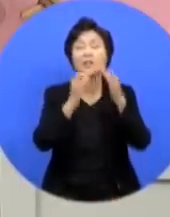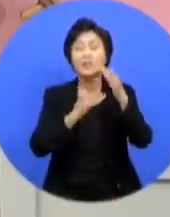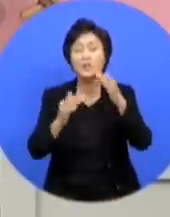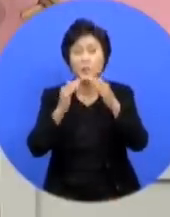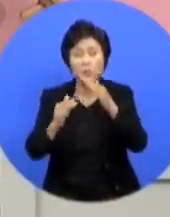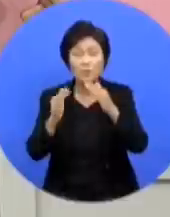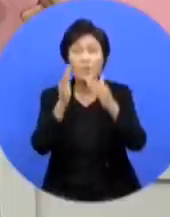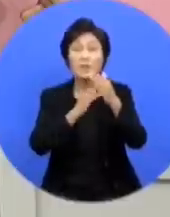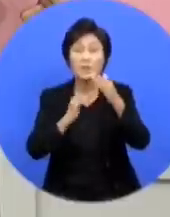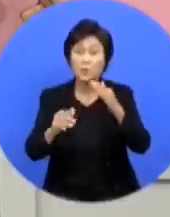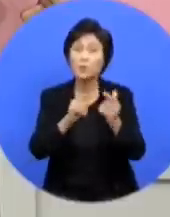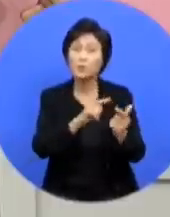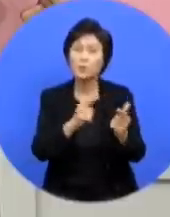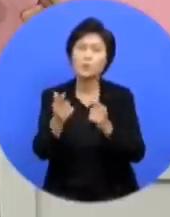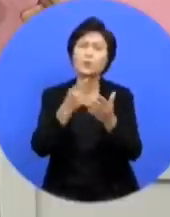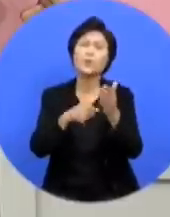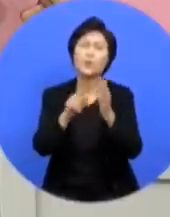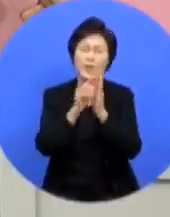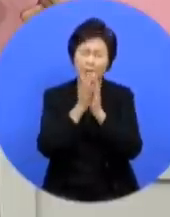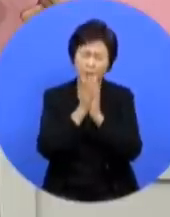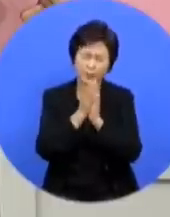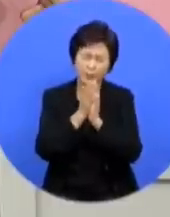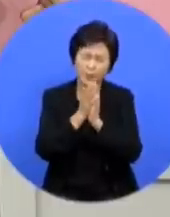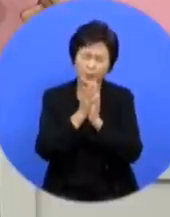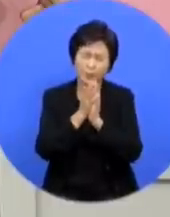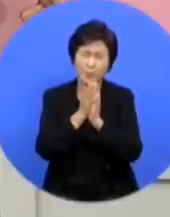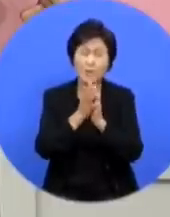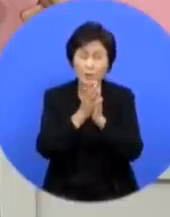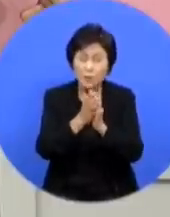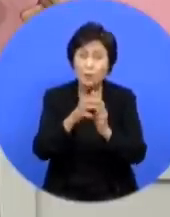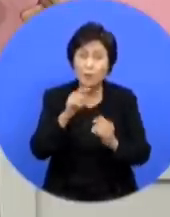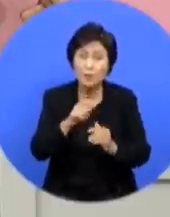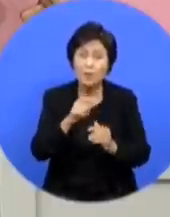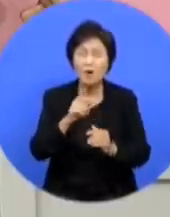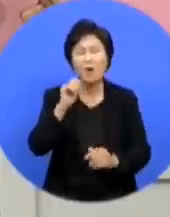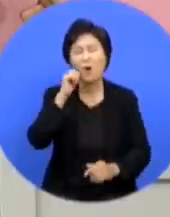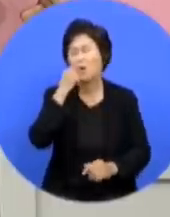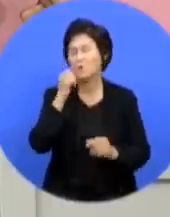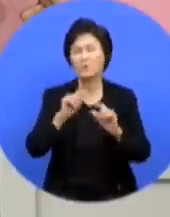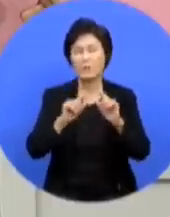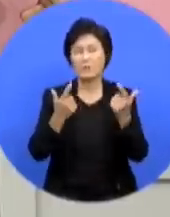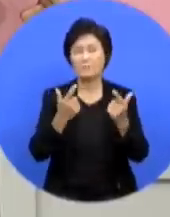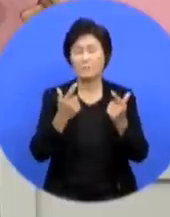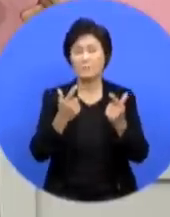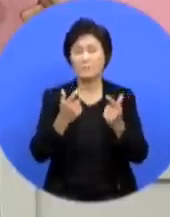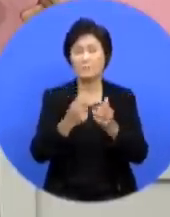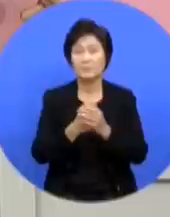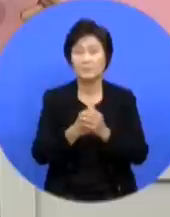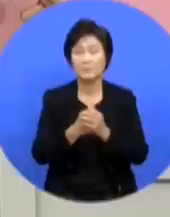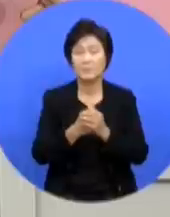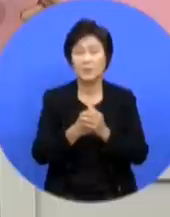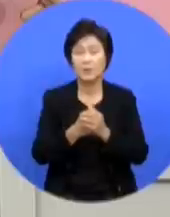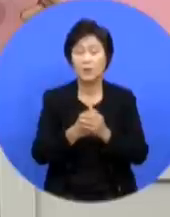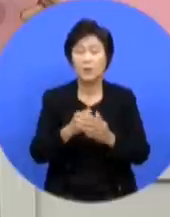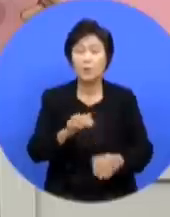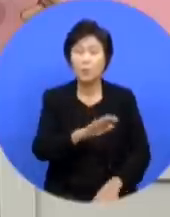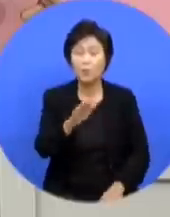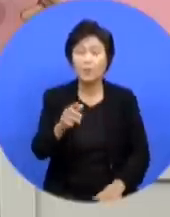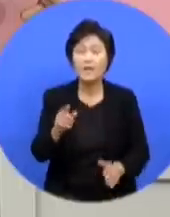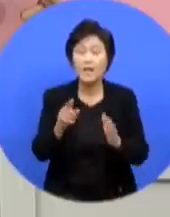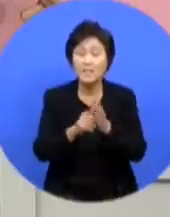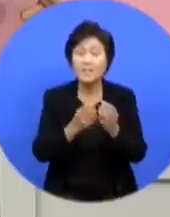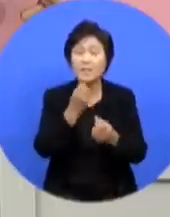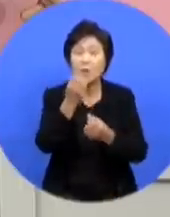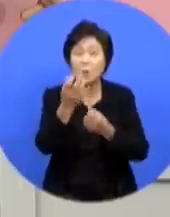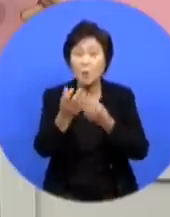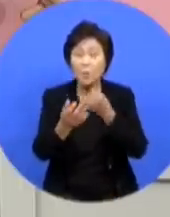그 기도가 어려운 것이 아니라 저는 천원이라고 그랬습니다. 그게 뭔가 하니까 우리가 신앙 고백을 하고 세례를